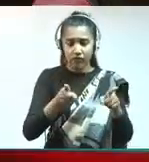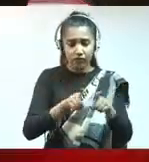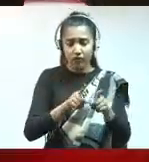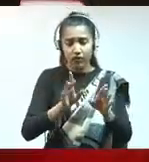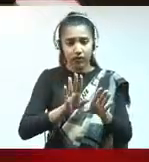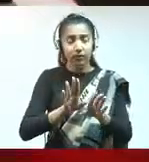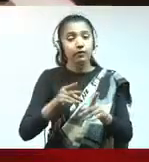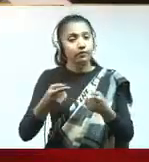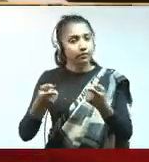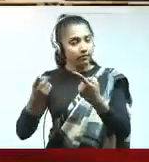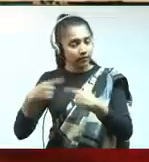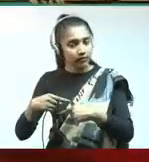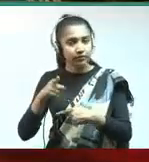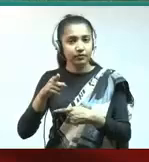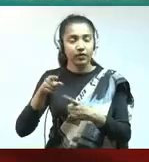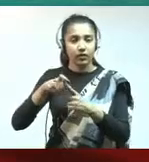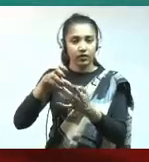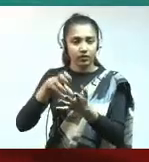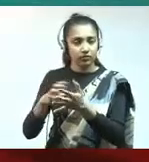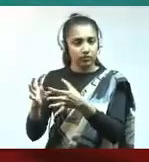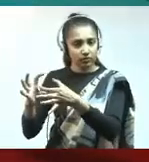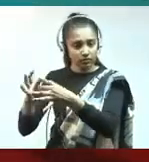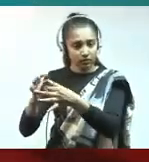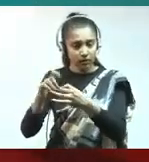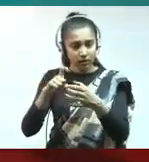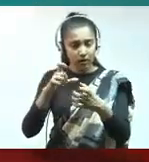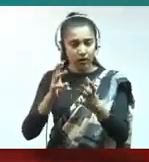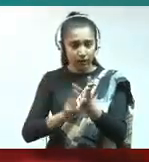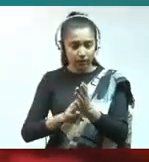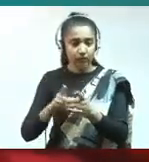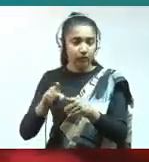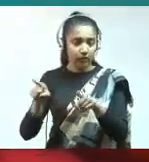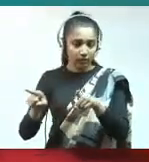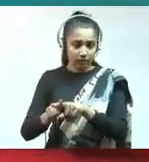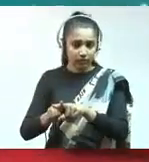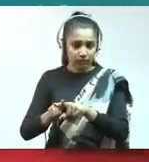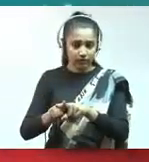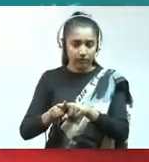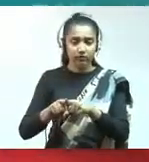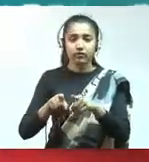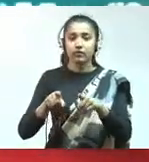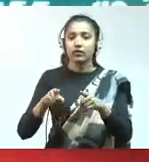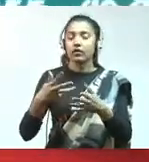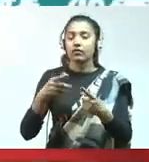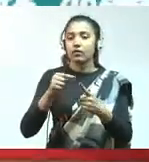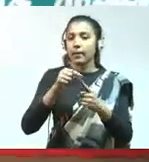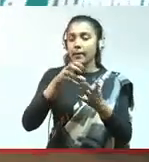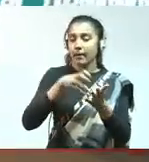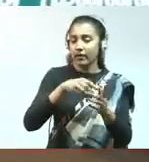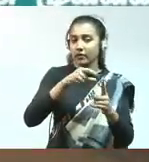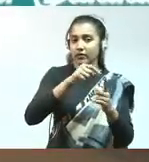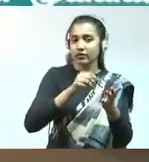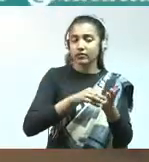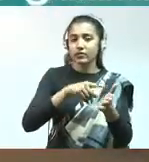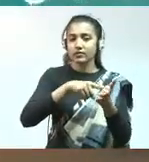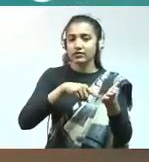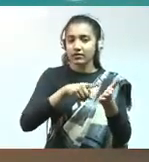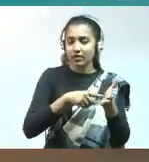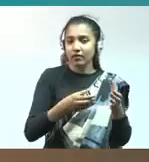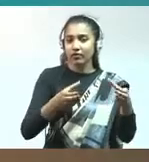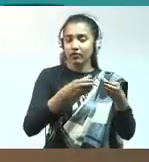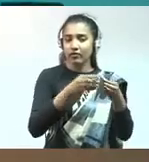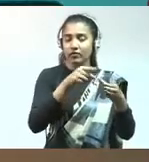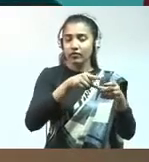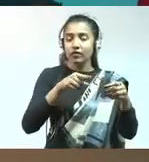සම්බන්ධීකරණ කමිටු ආසන සංවිධාන මෙන්ම ප්‍රාදේශීය ඡන්ද කොට්ටාස මට්ටම දක්වා වූ සංවිධාන